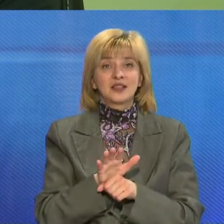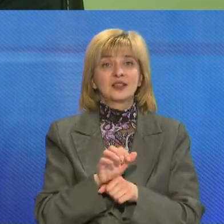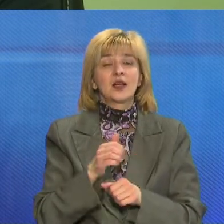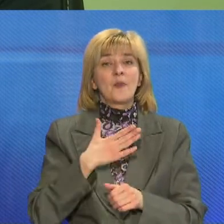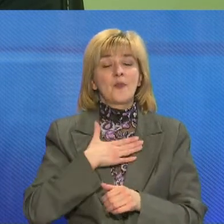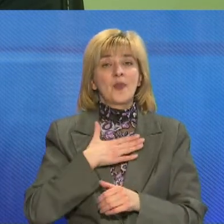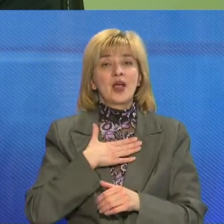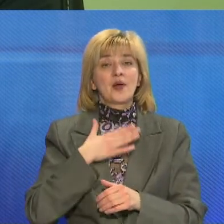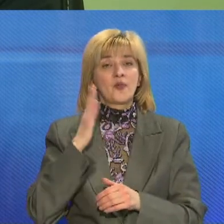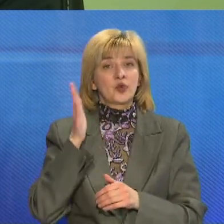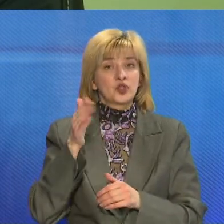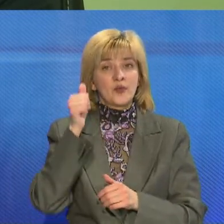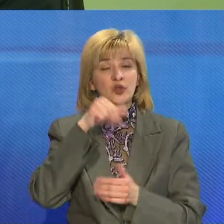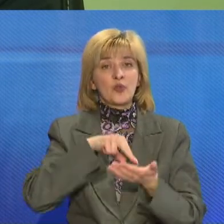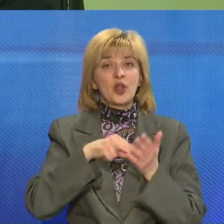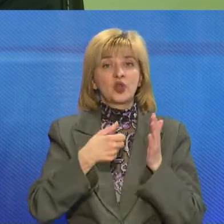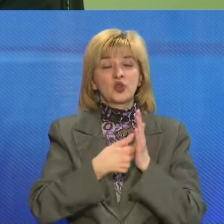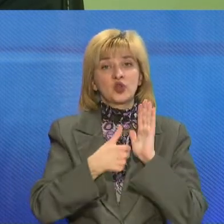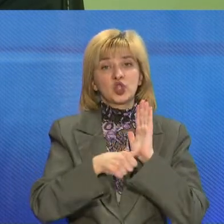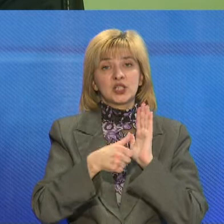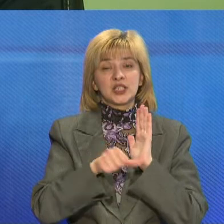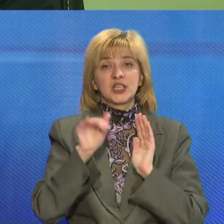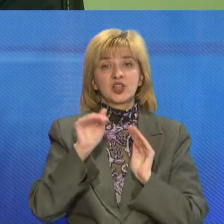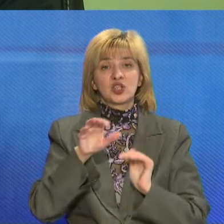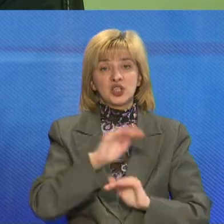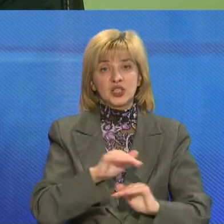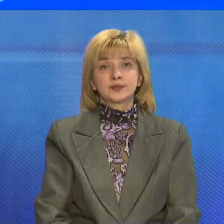году мы планируем оздоровить до 60 000 детей.